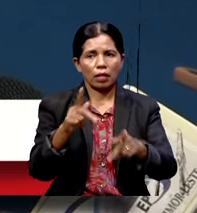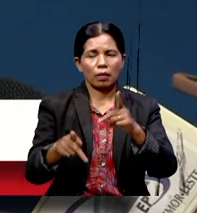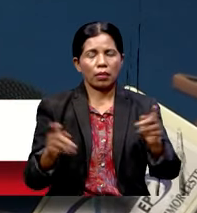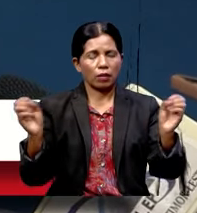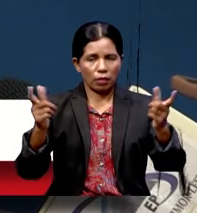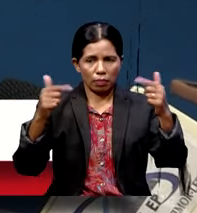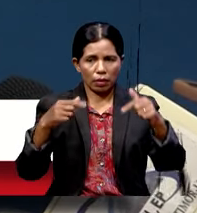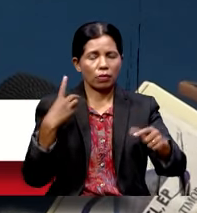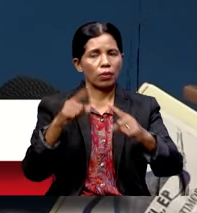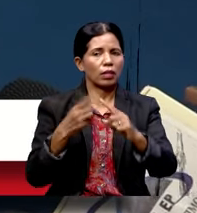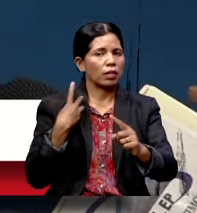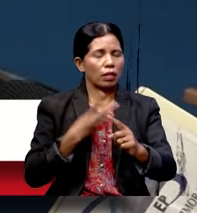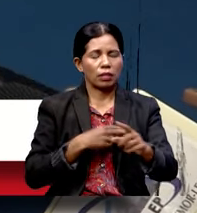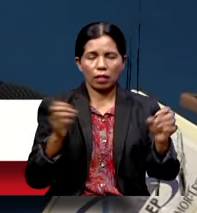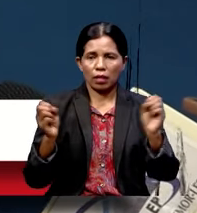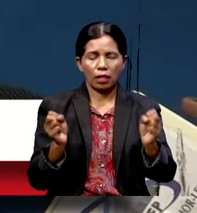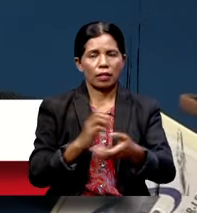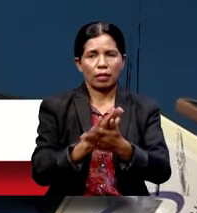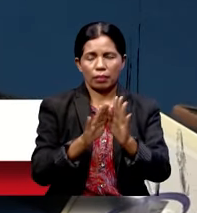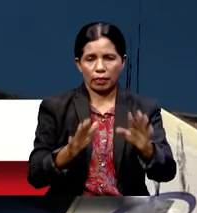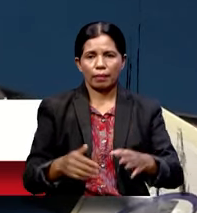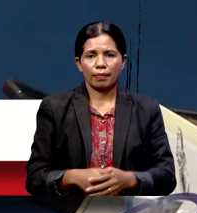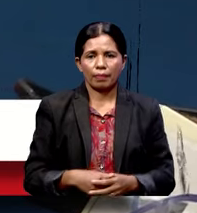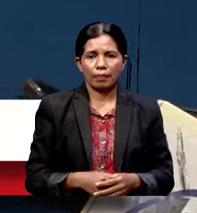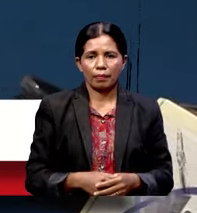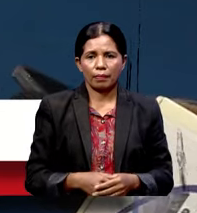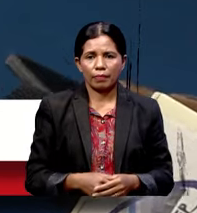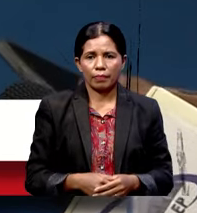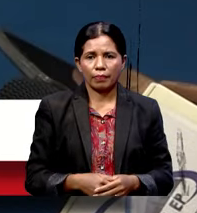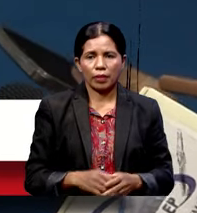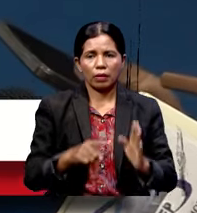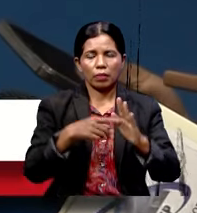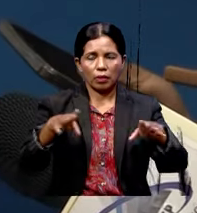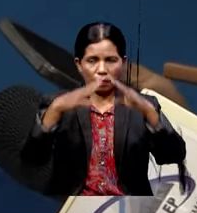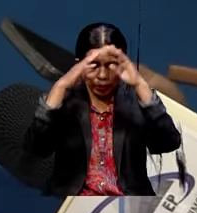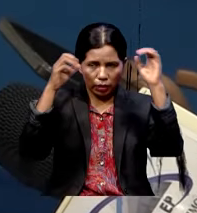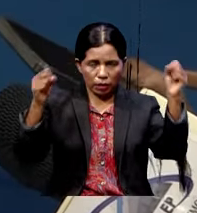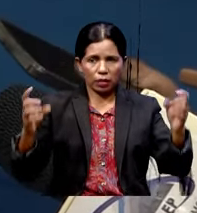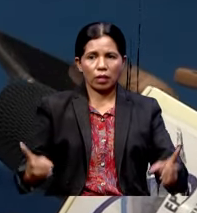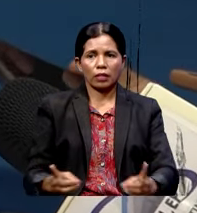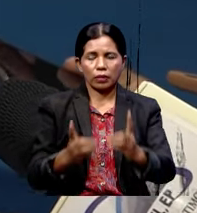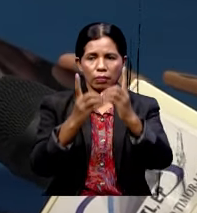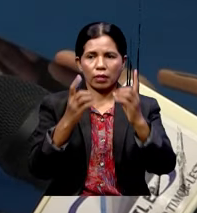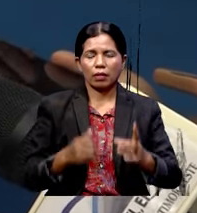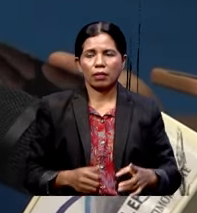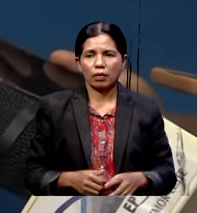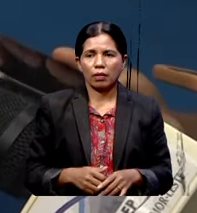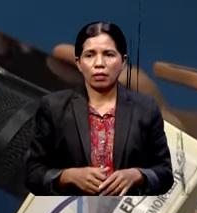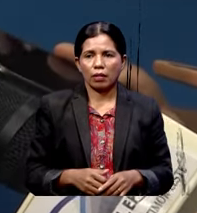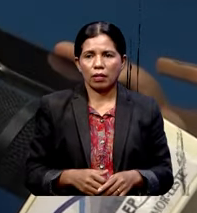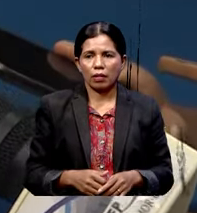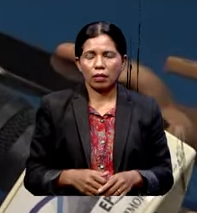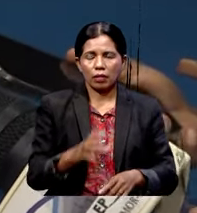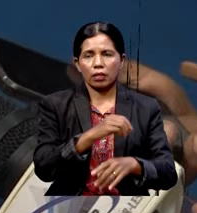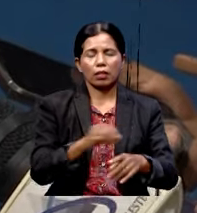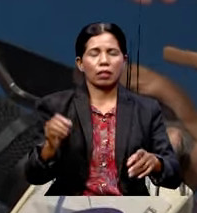ne ma hira itala rekonsilia malu ki ulu hilara. Aho presidente asor malu iha Santa